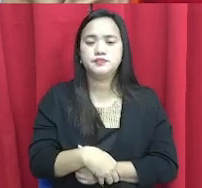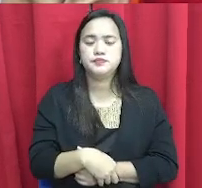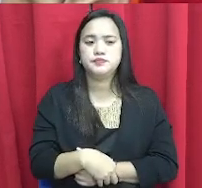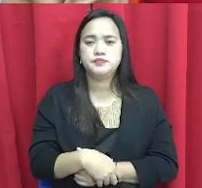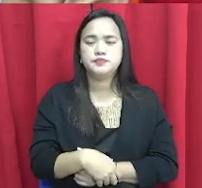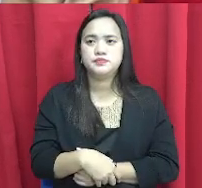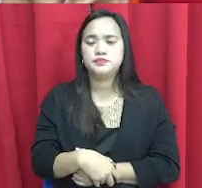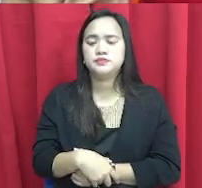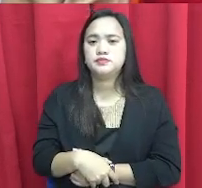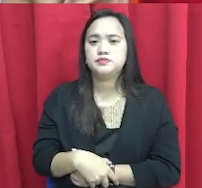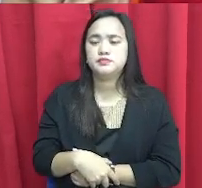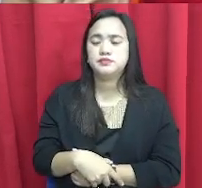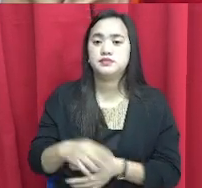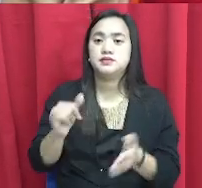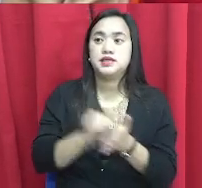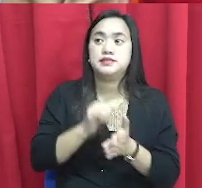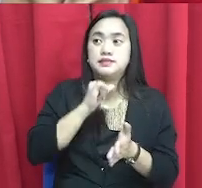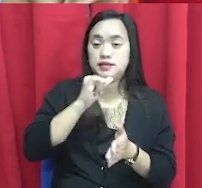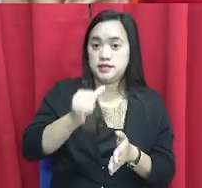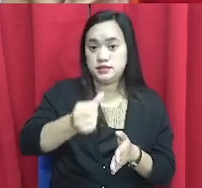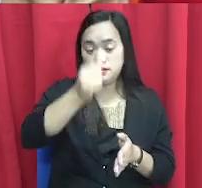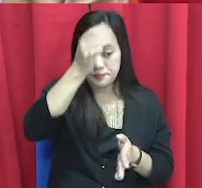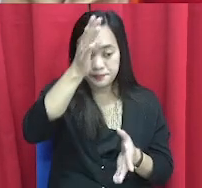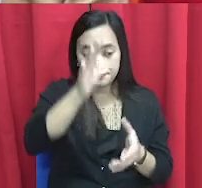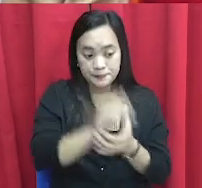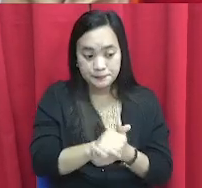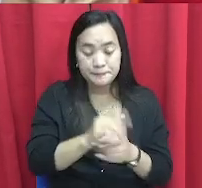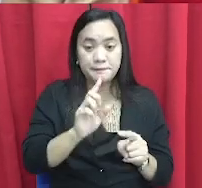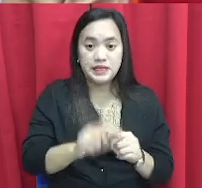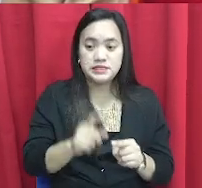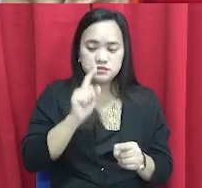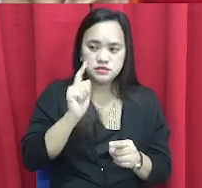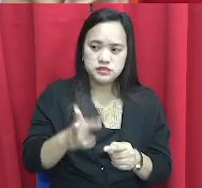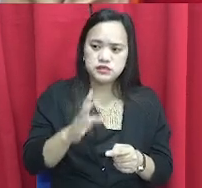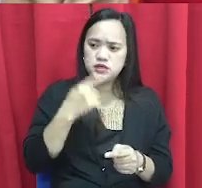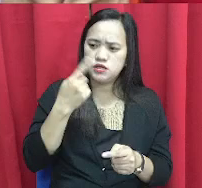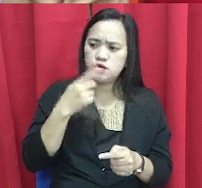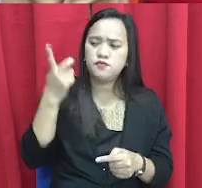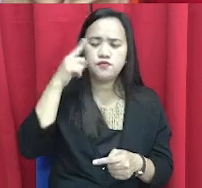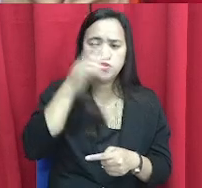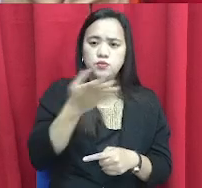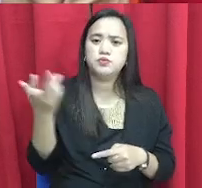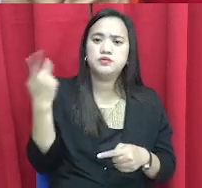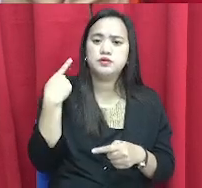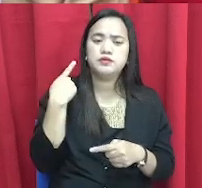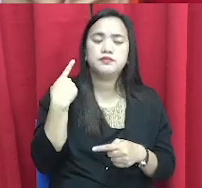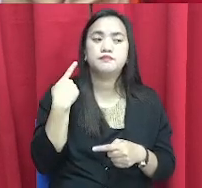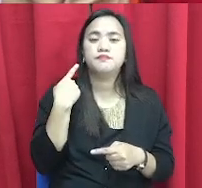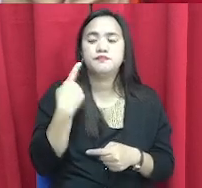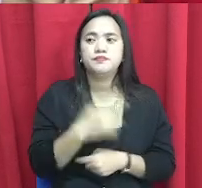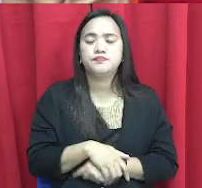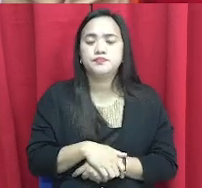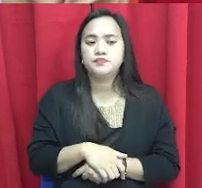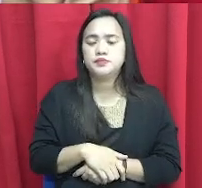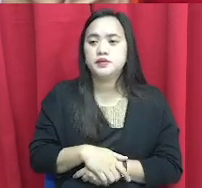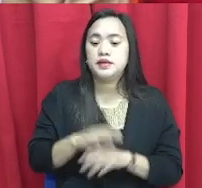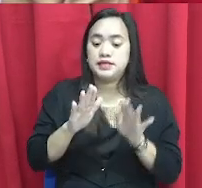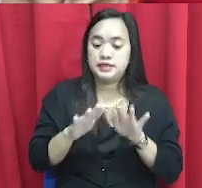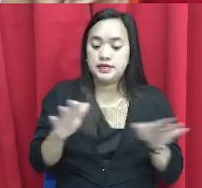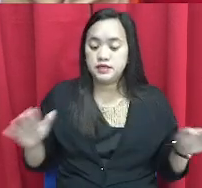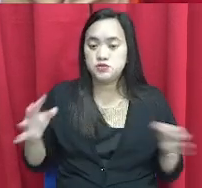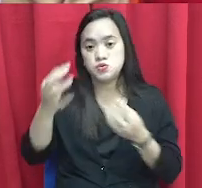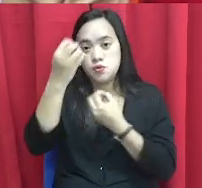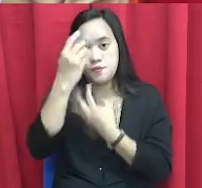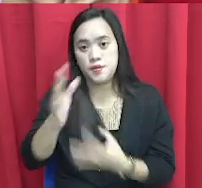hindi ko to sabi sabi to ng Diyos para maging maayos ang ating pagsasama anak susunod ka sa amin ang iyong nanay